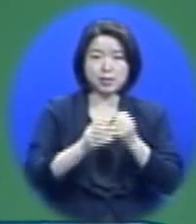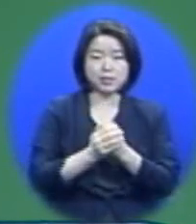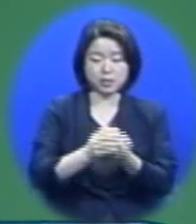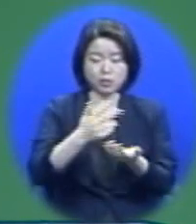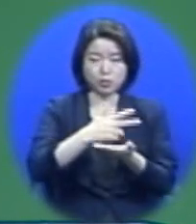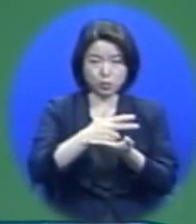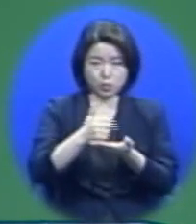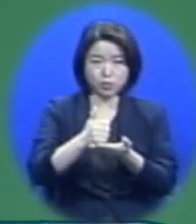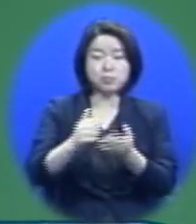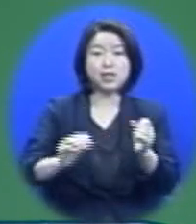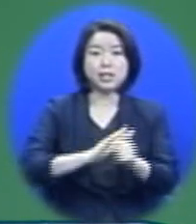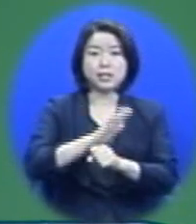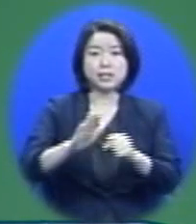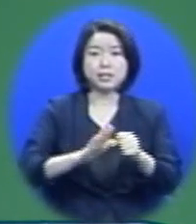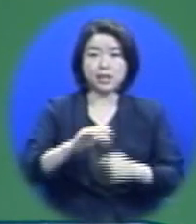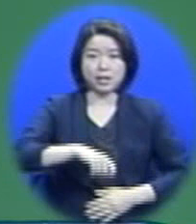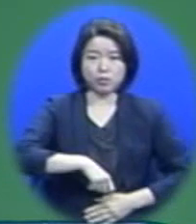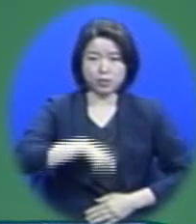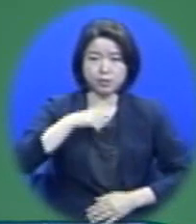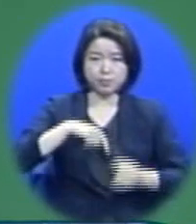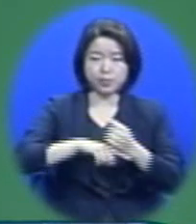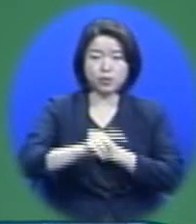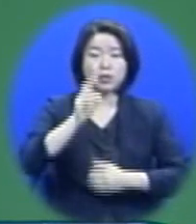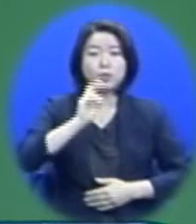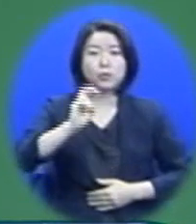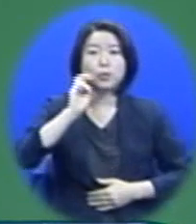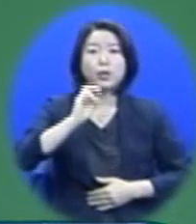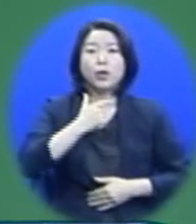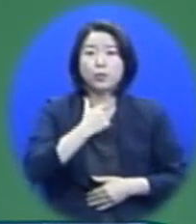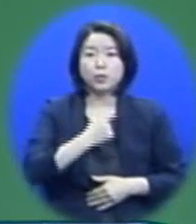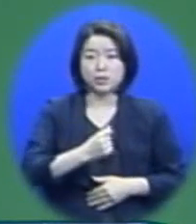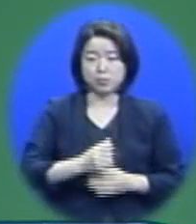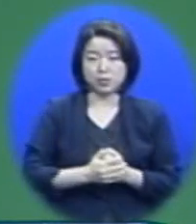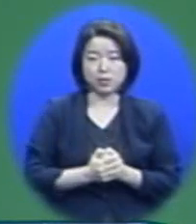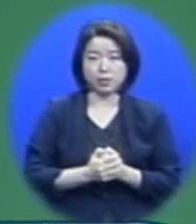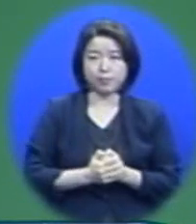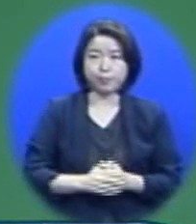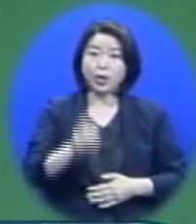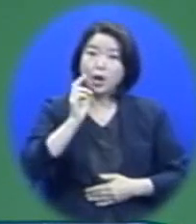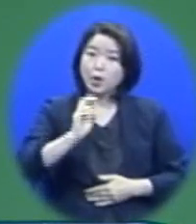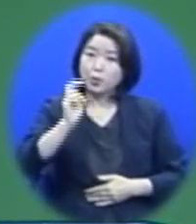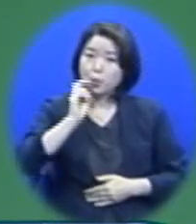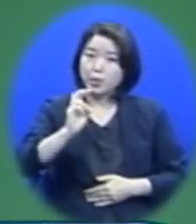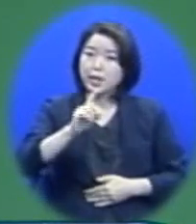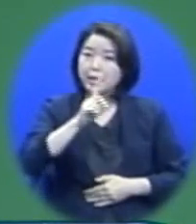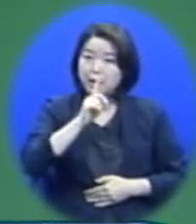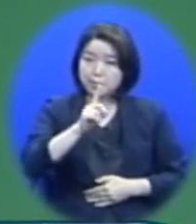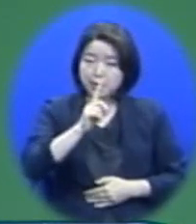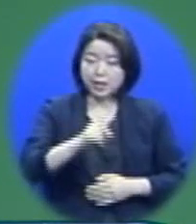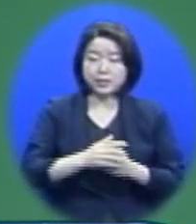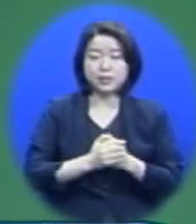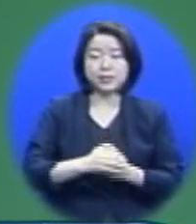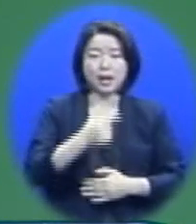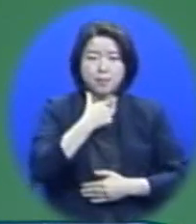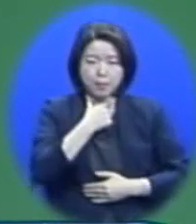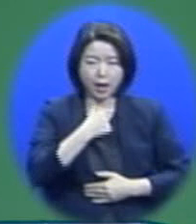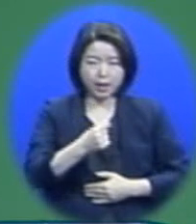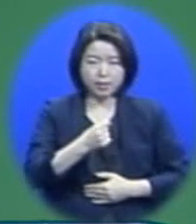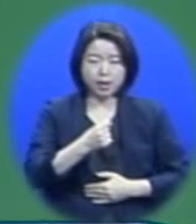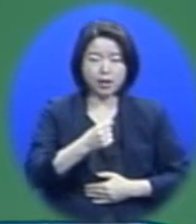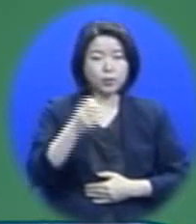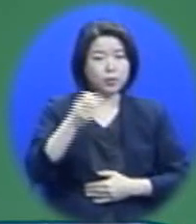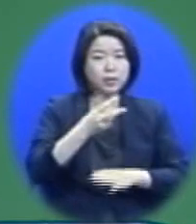주님의 사랑과 정의를 노래하렵니다. 근데 여러분 노래한다는 말은 갈망한다는 것의 또